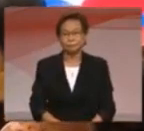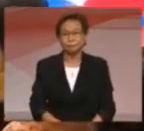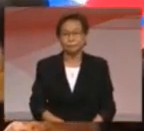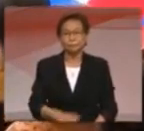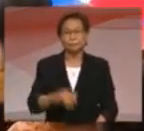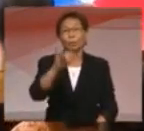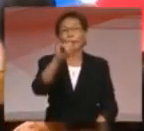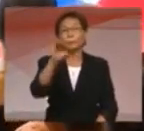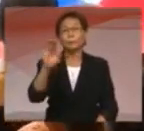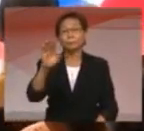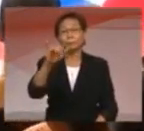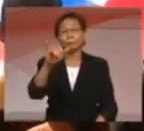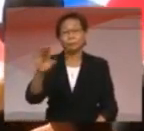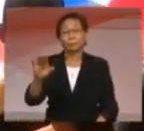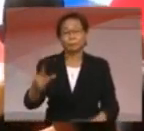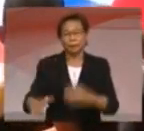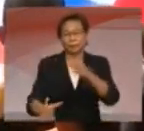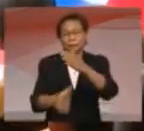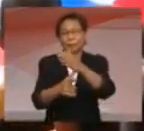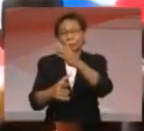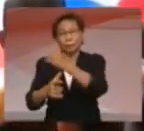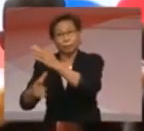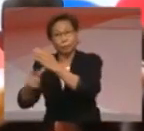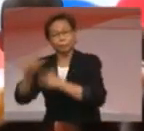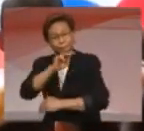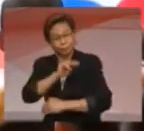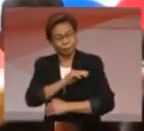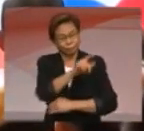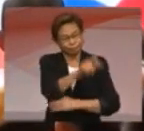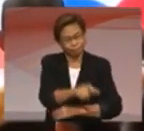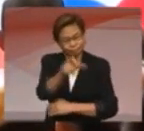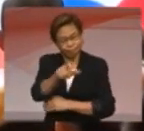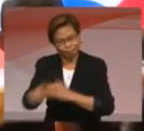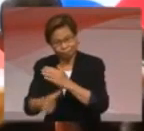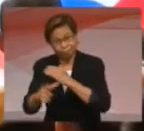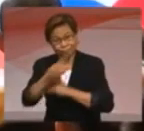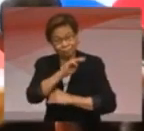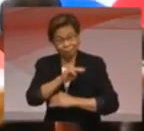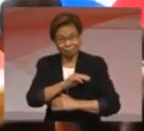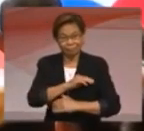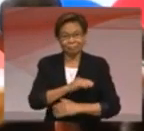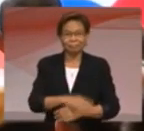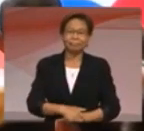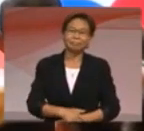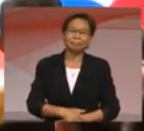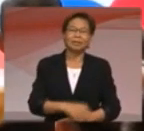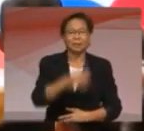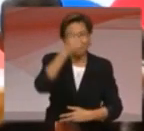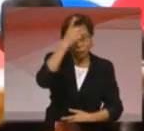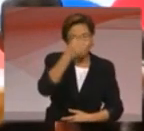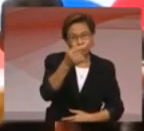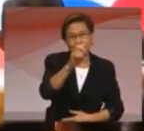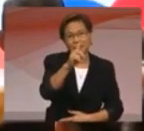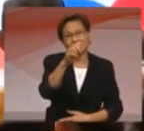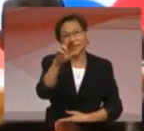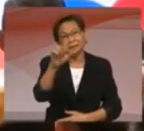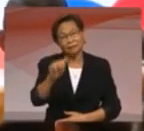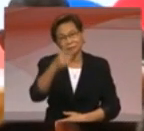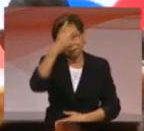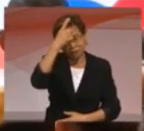Yang Berhormat Timbalan-Timbalan Menteri, Datuk Santara, Datuk